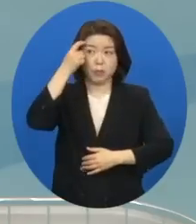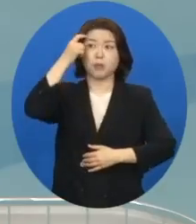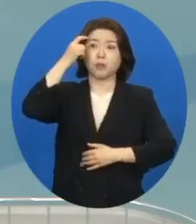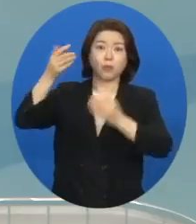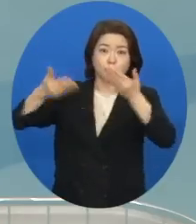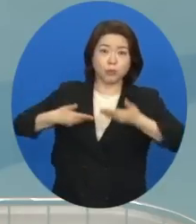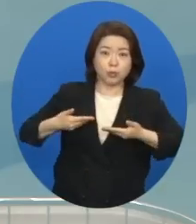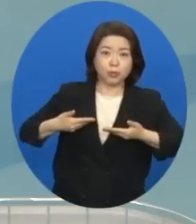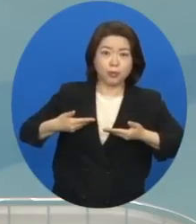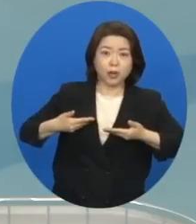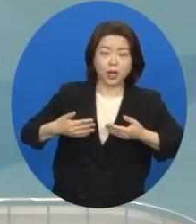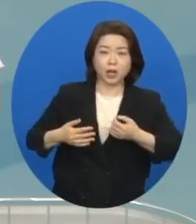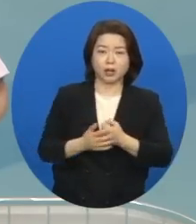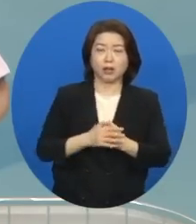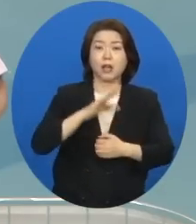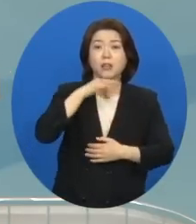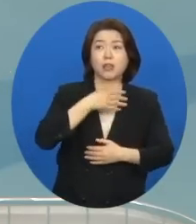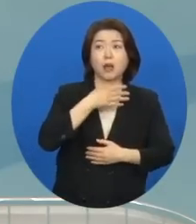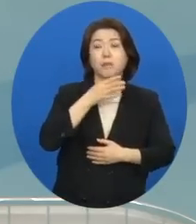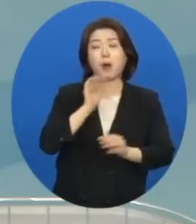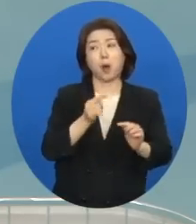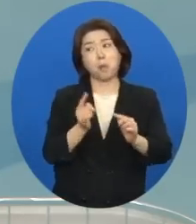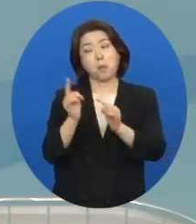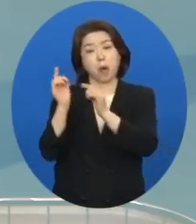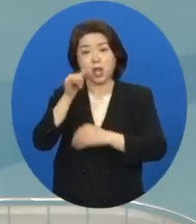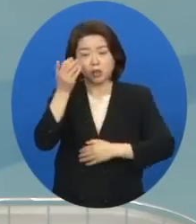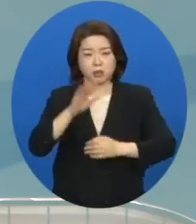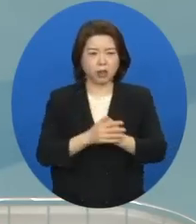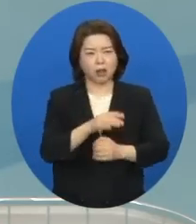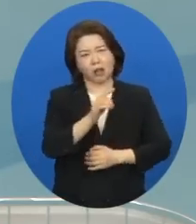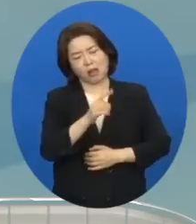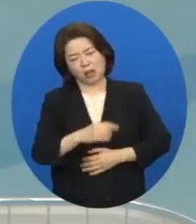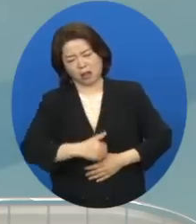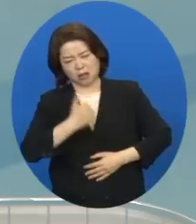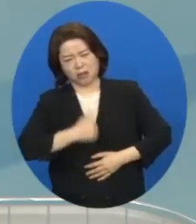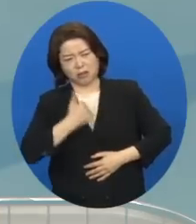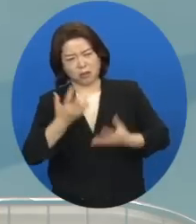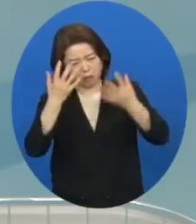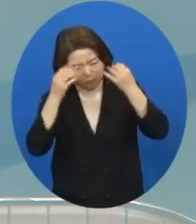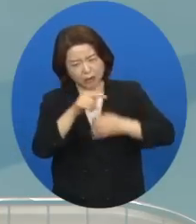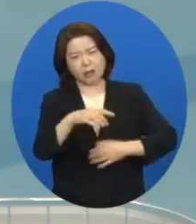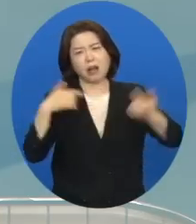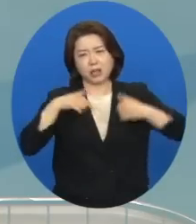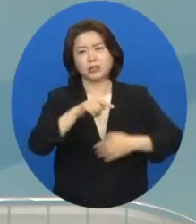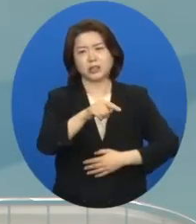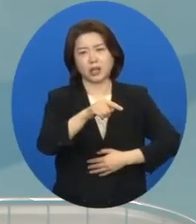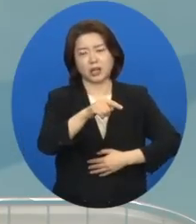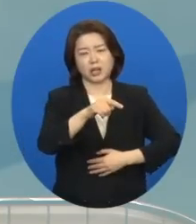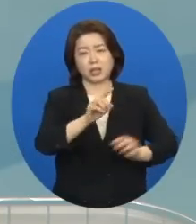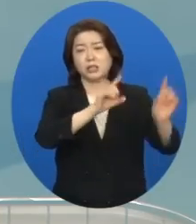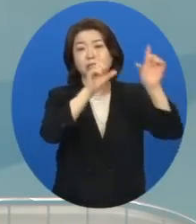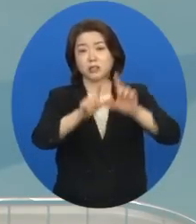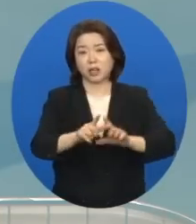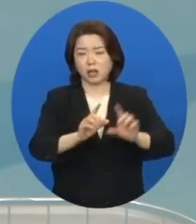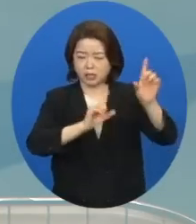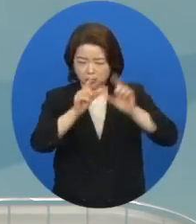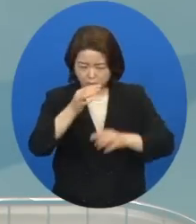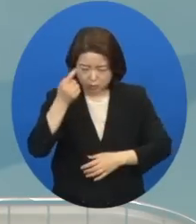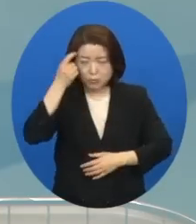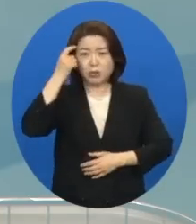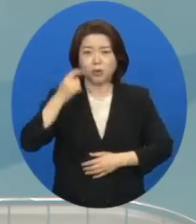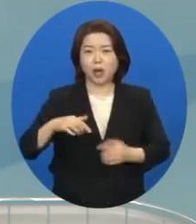하시더래요. 나이도 꽤 드신 분이 어쩌면 저렇게 혈기를 주체하지 못하고 저렇게 사실까?